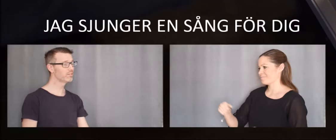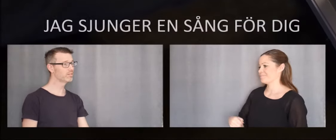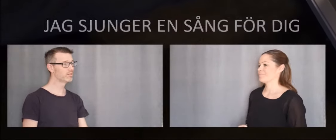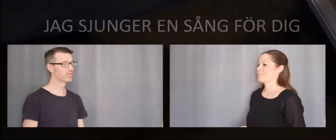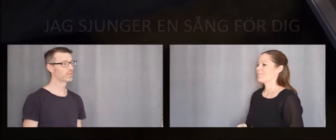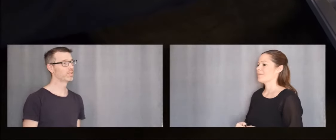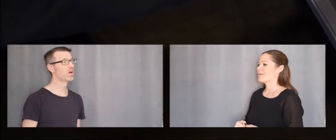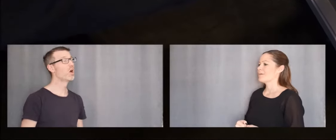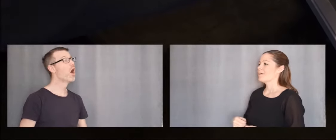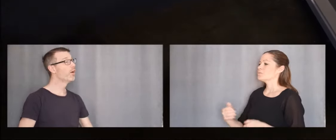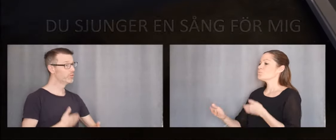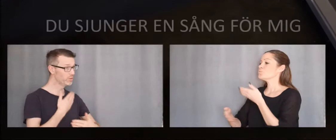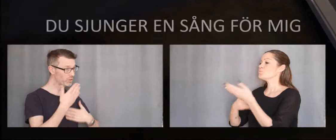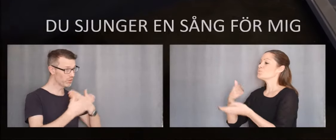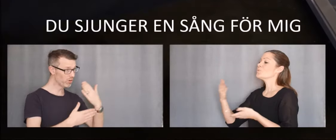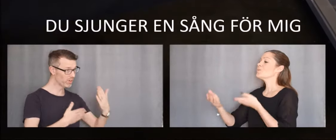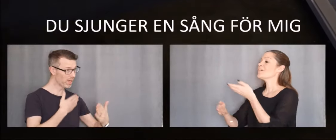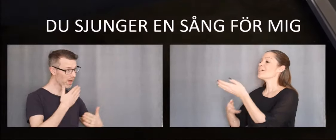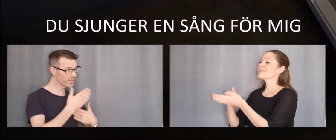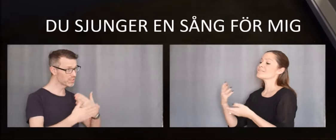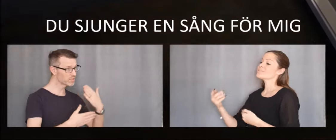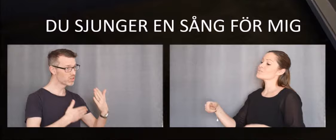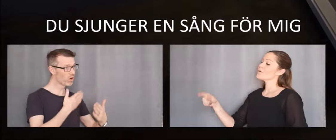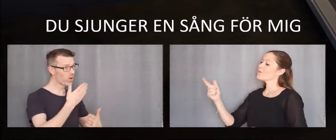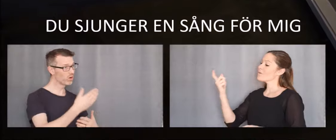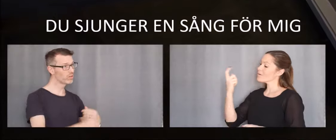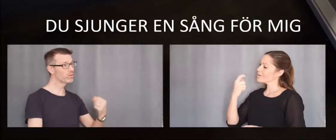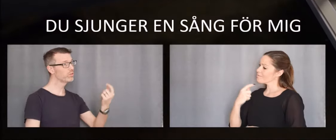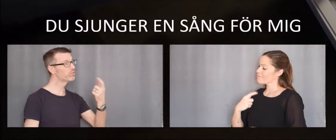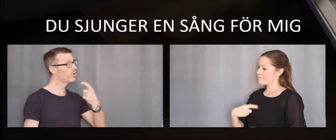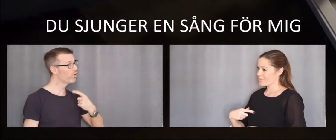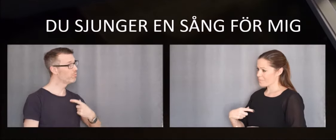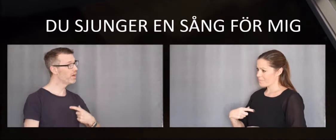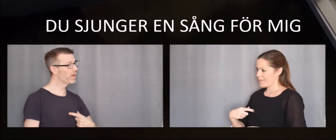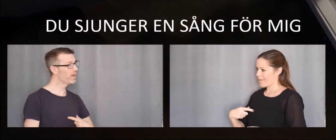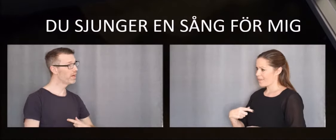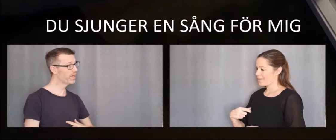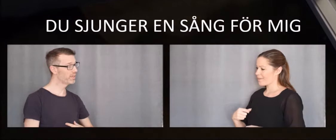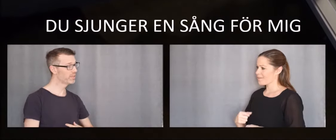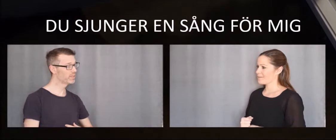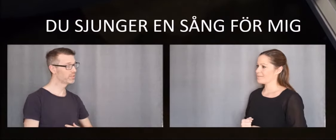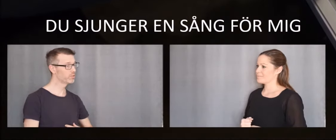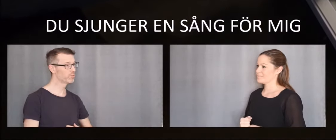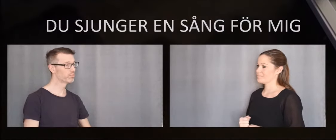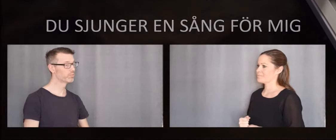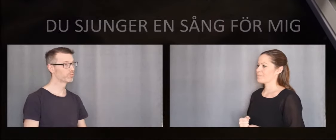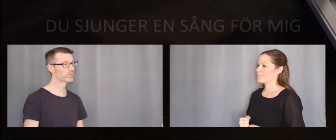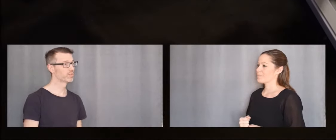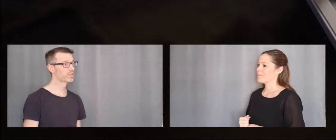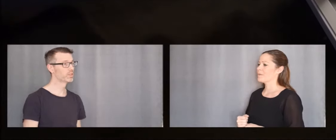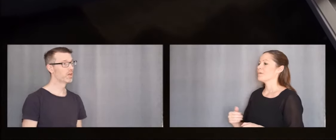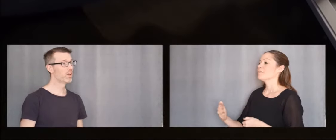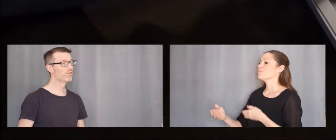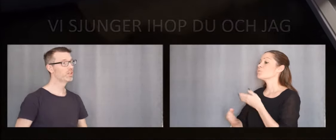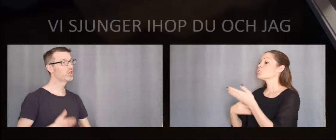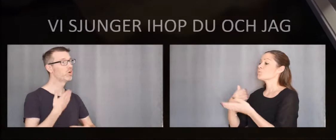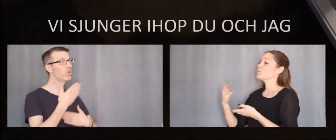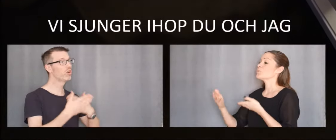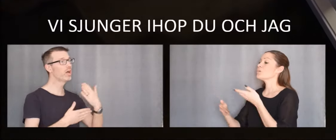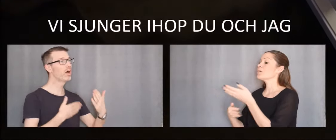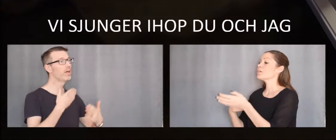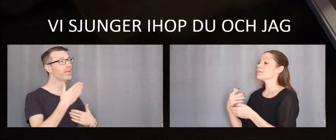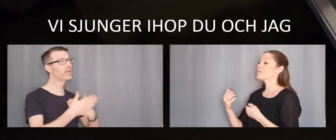dig. Du sjunger en sång för mig.